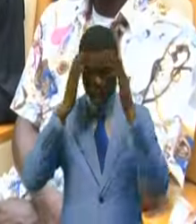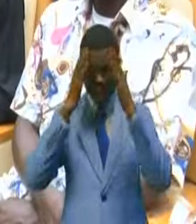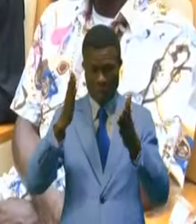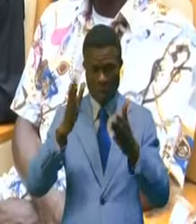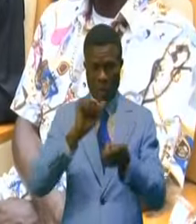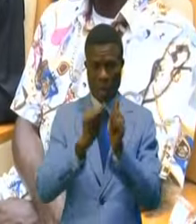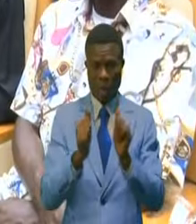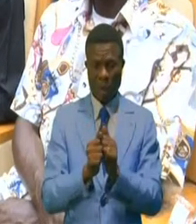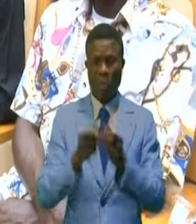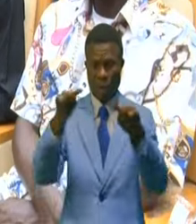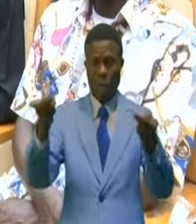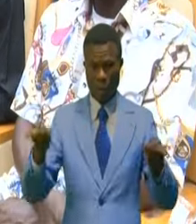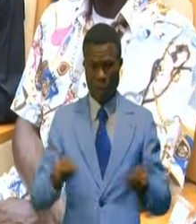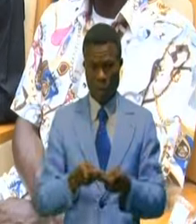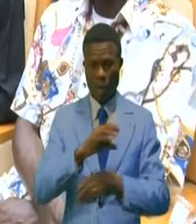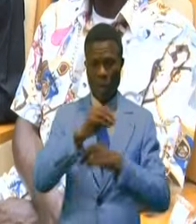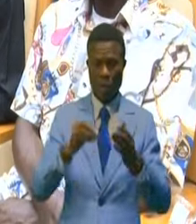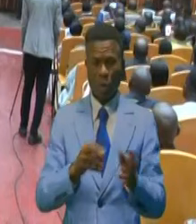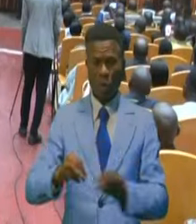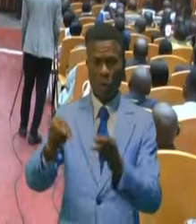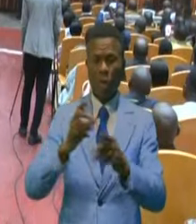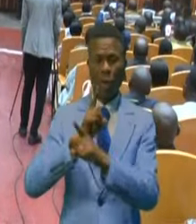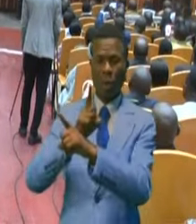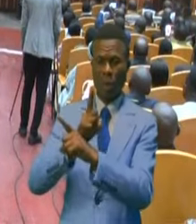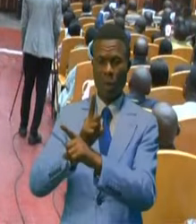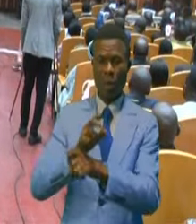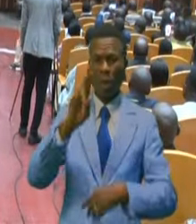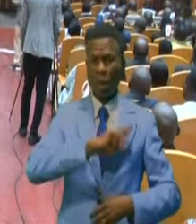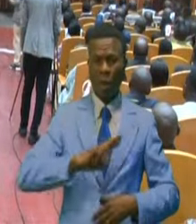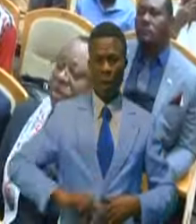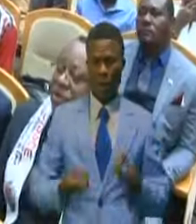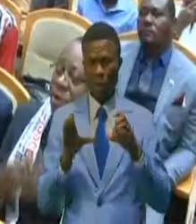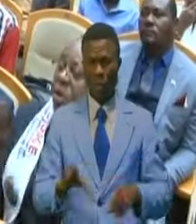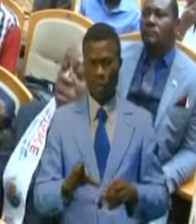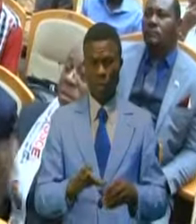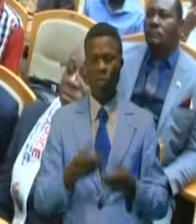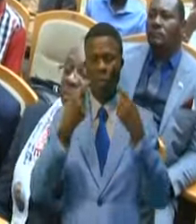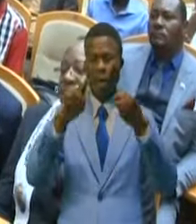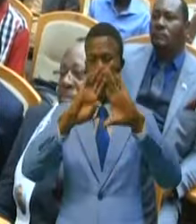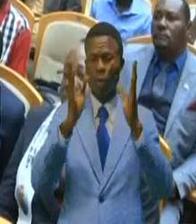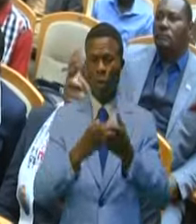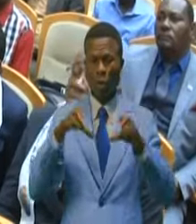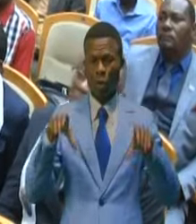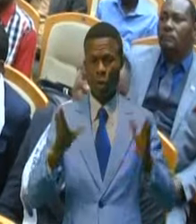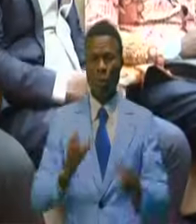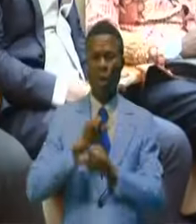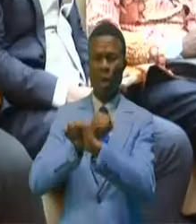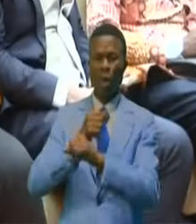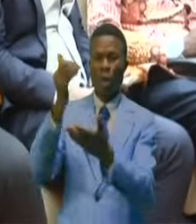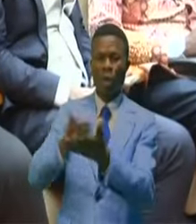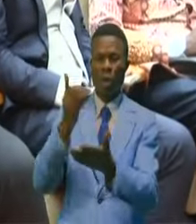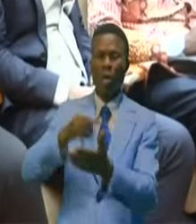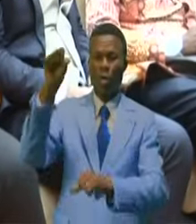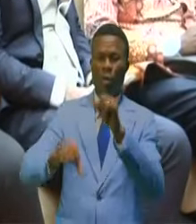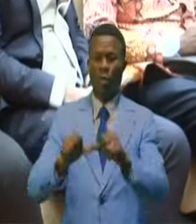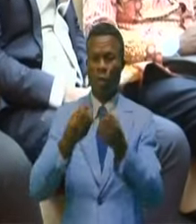télédétection spatiale au cœur de la stratégie de la défense de la RDC. C'était pour rappeler aux Congolais de lutter contre l'exploitation illégale